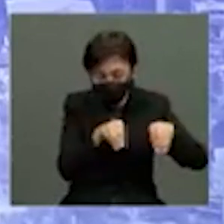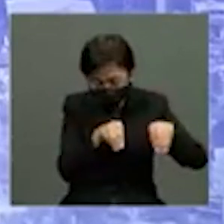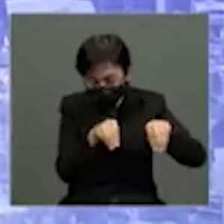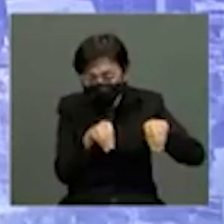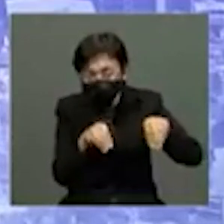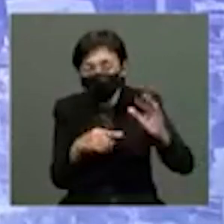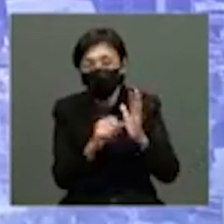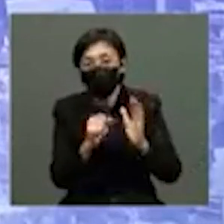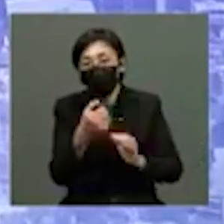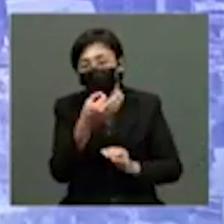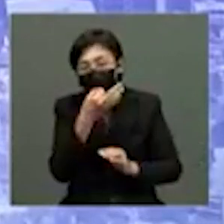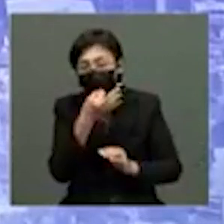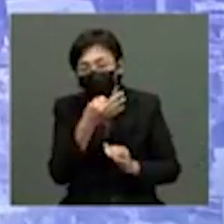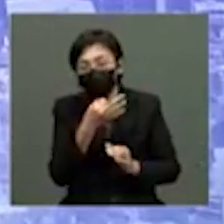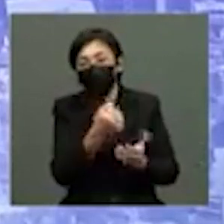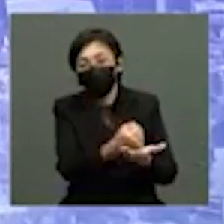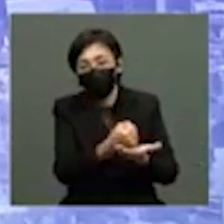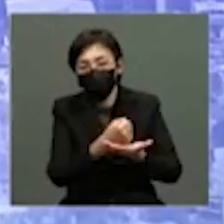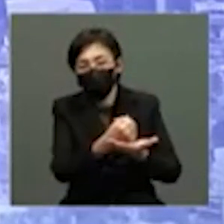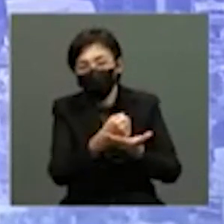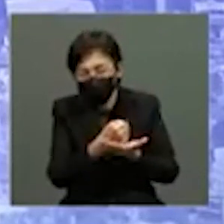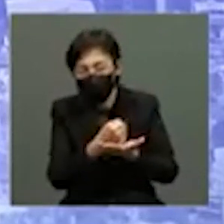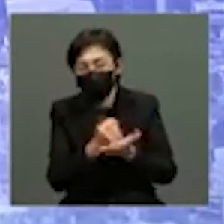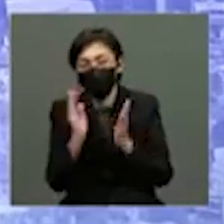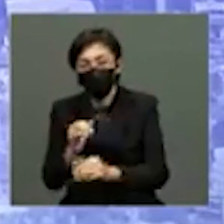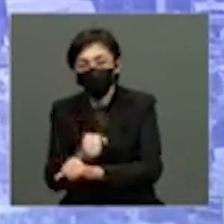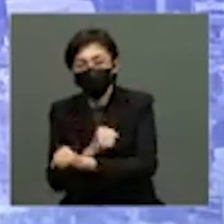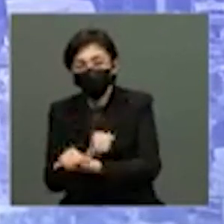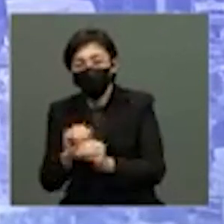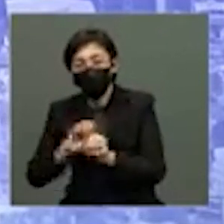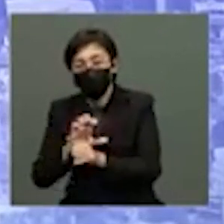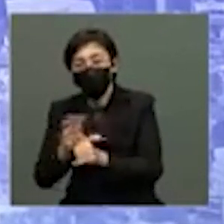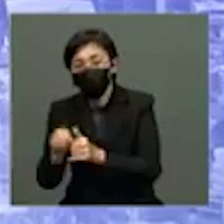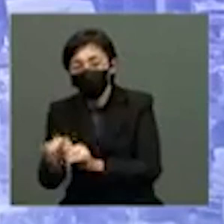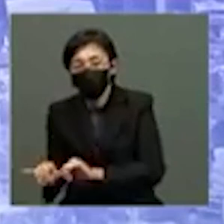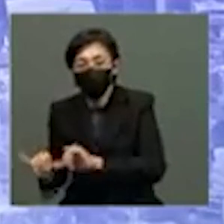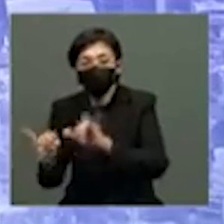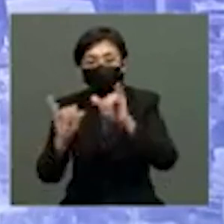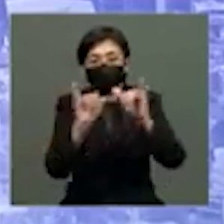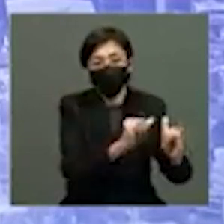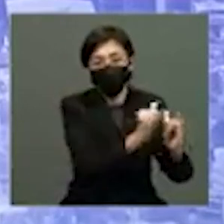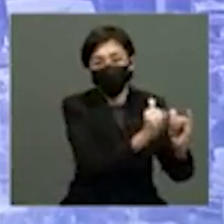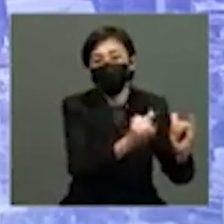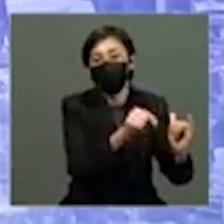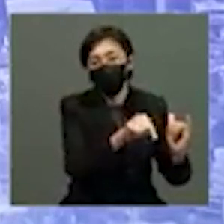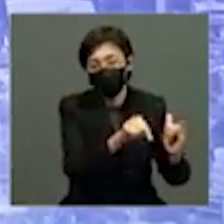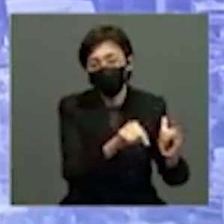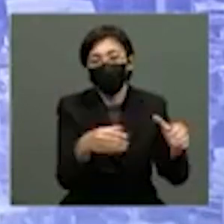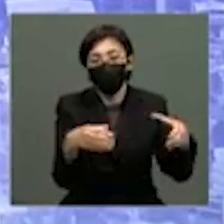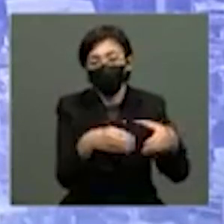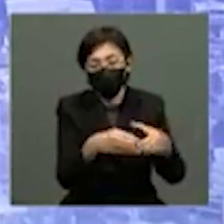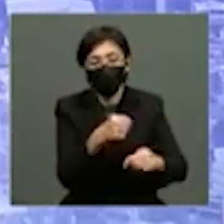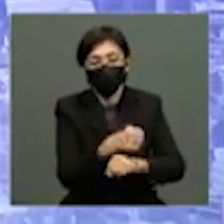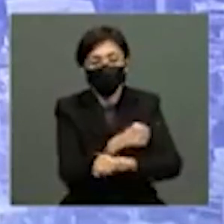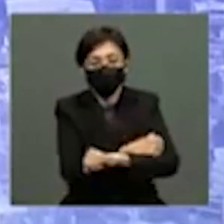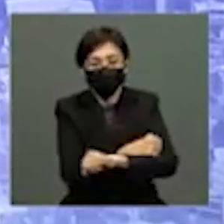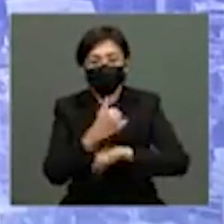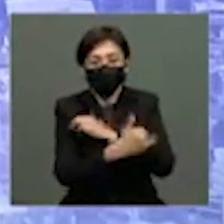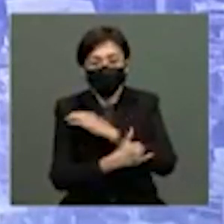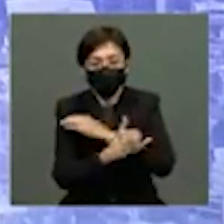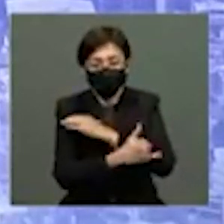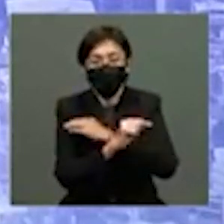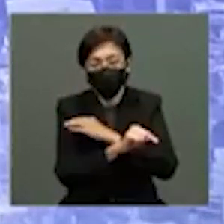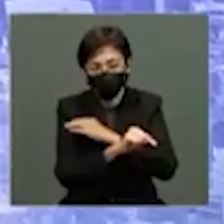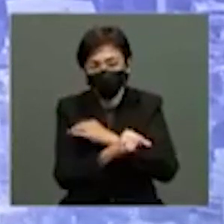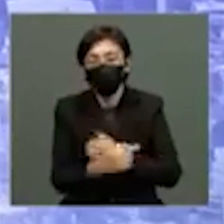พี่น้องชาวสมุทรสาครที่ช่วยกันในตอนนี้นะครับก็ได้ให้ที่พักพิงกับทางกลุ่มของทางแรงงานต่างด้